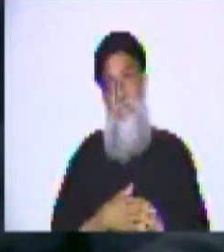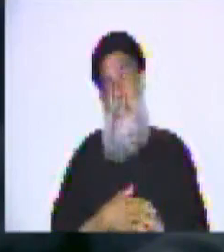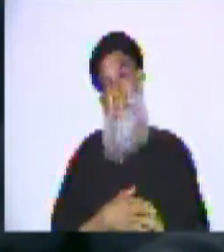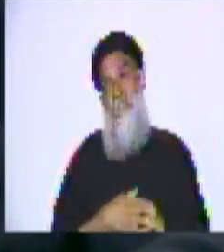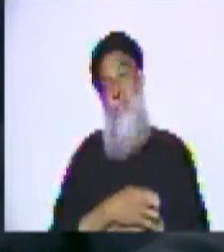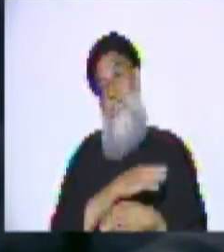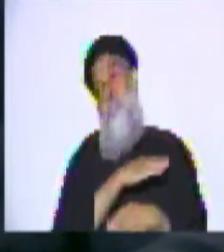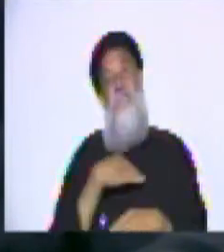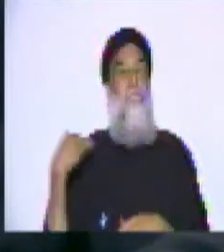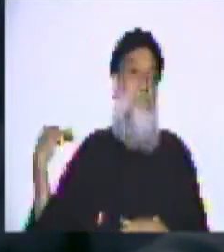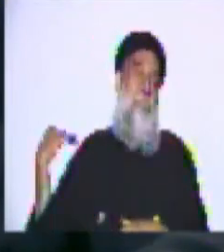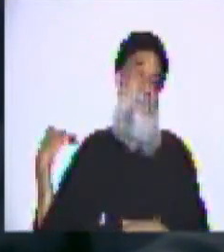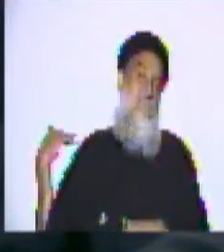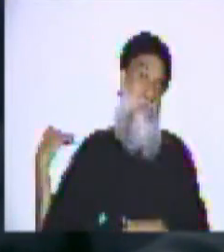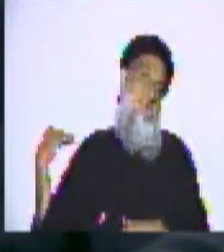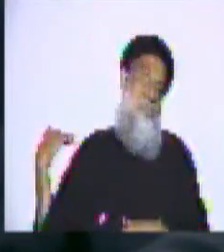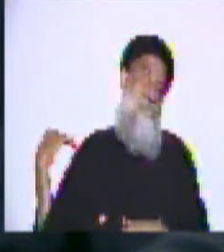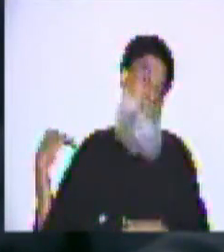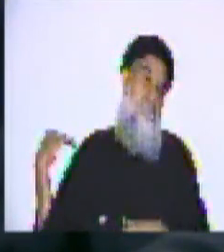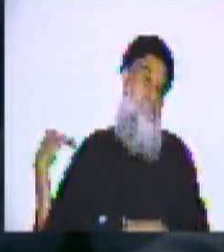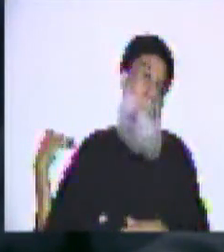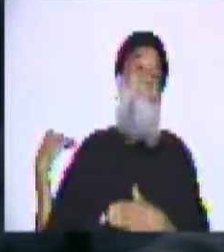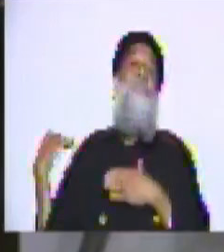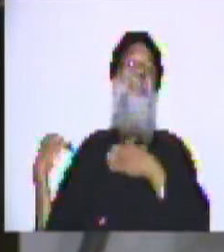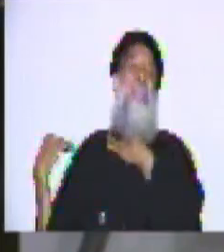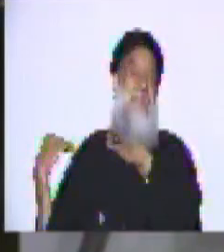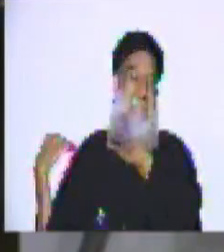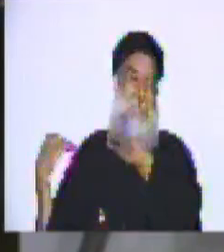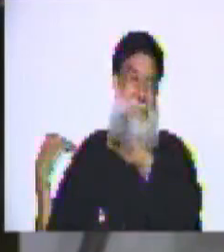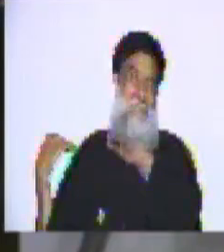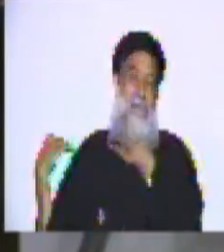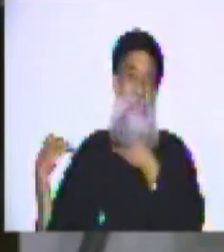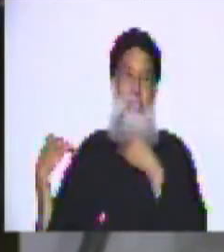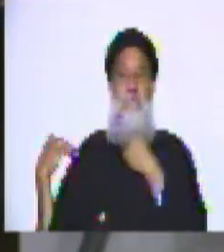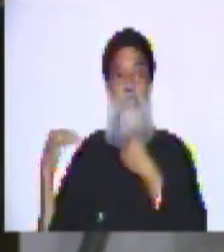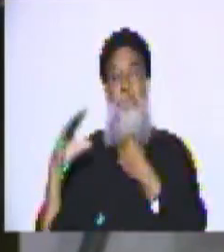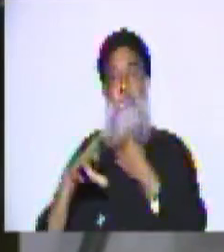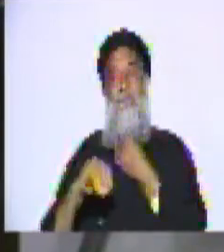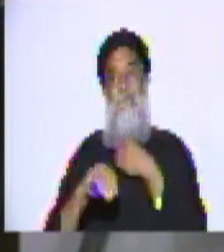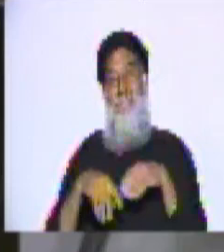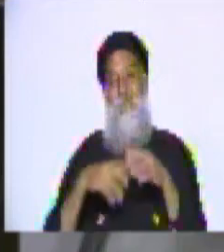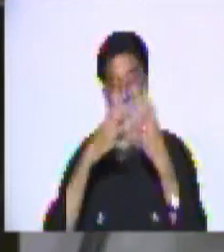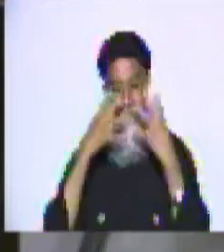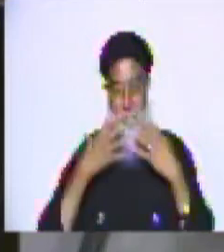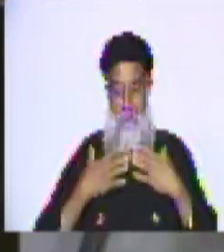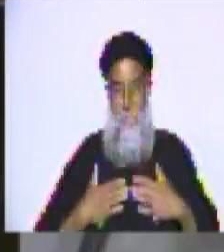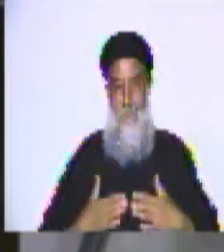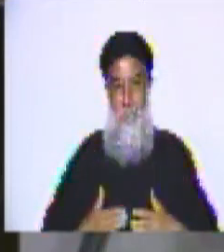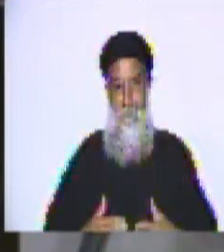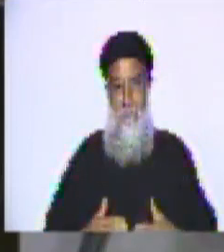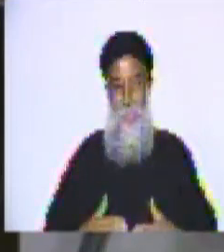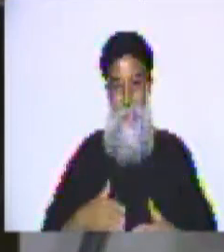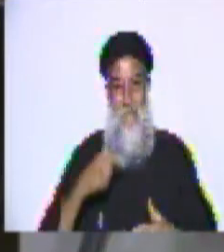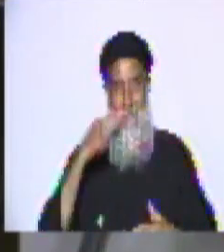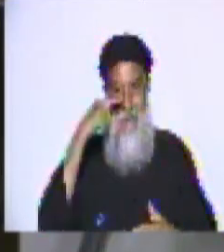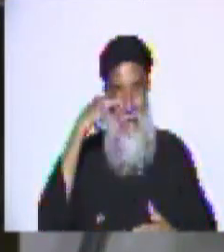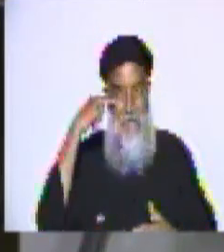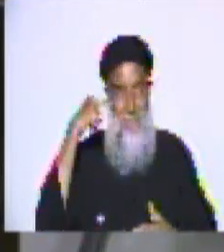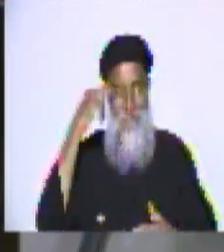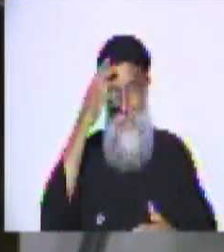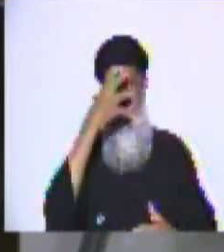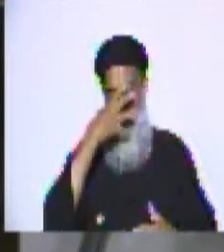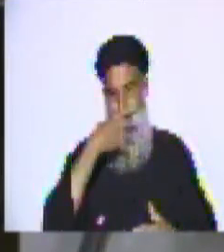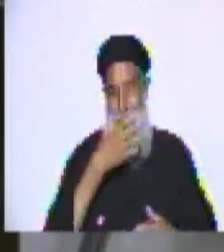مضر يعني ولا؟ يعني مخنوق يعني اتحبس دمه في المكان، اتخنق مات،